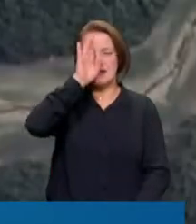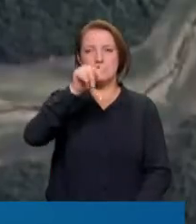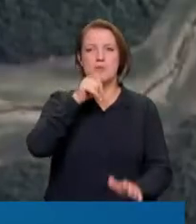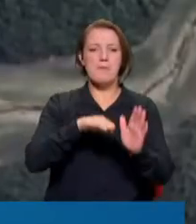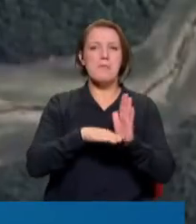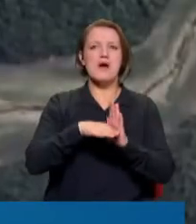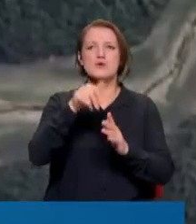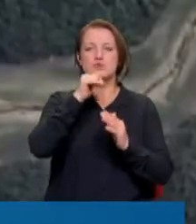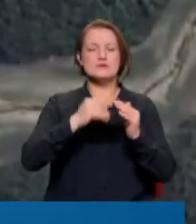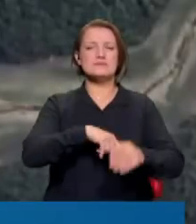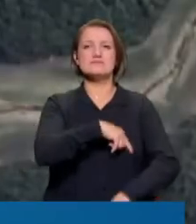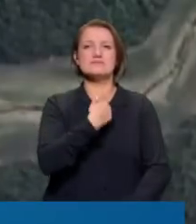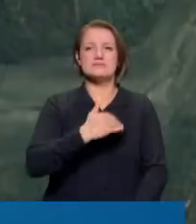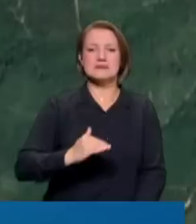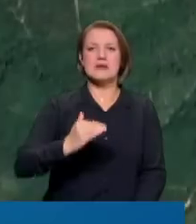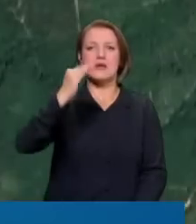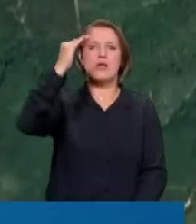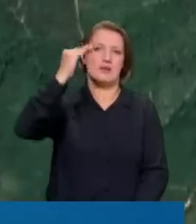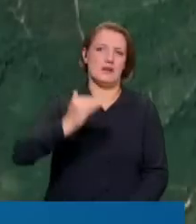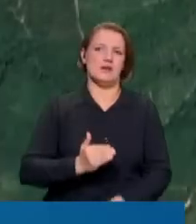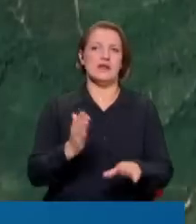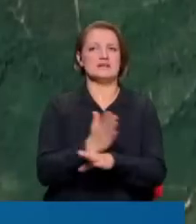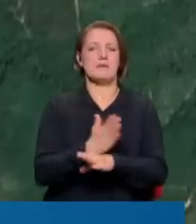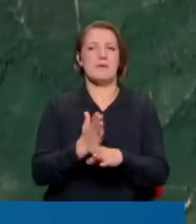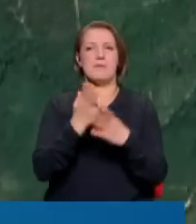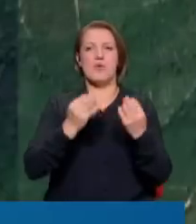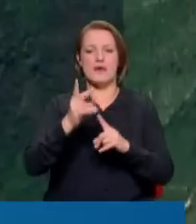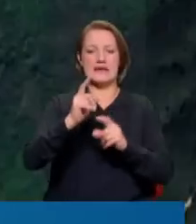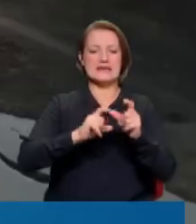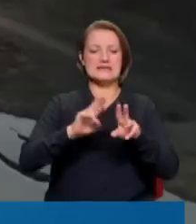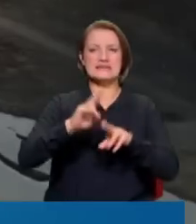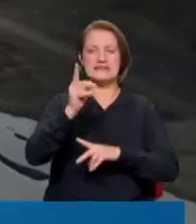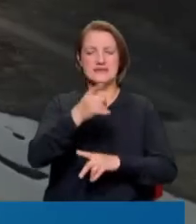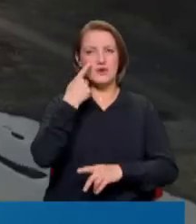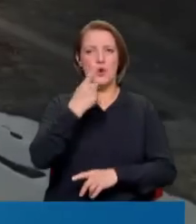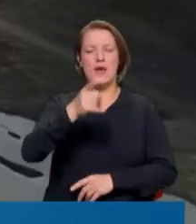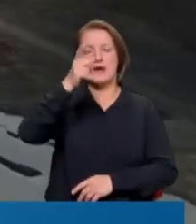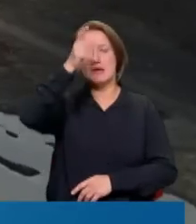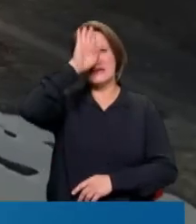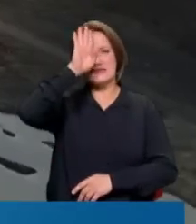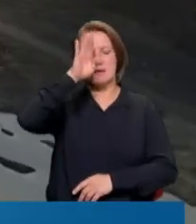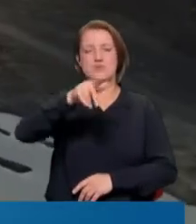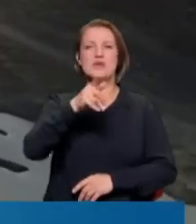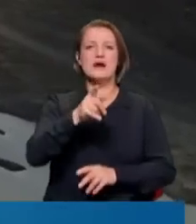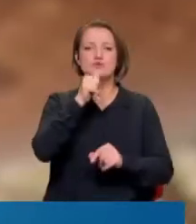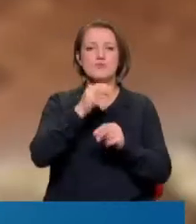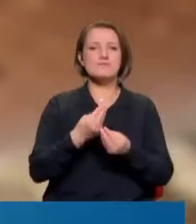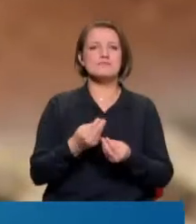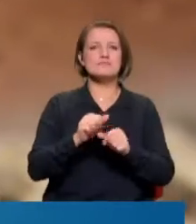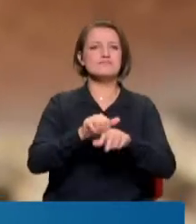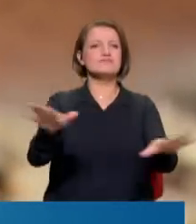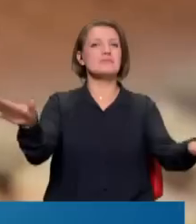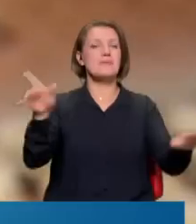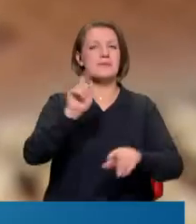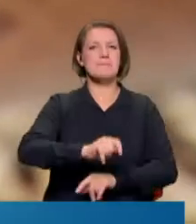barajlardaki su seviyesinin de giderek düşmesine neden oldu İSKİ verilerine göre kente su sağlayan barajlardaki doluluk oranı